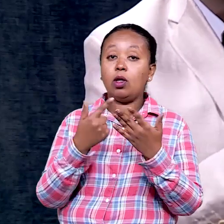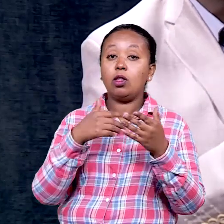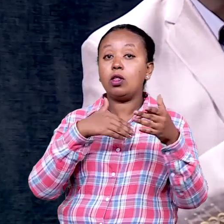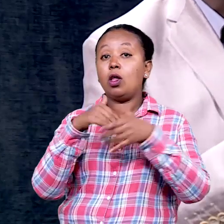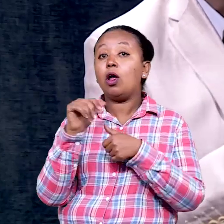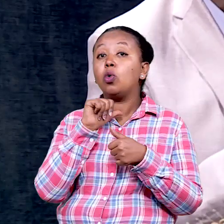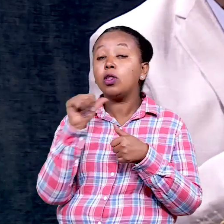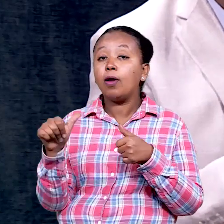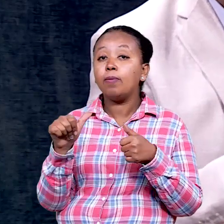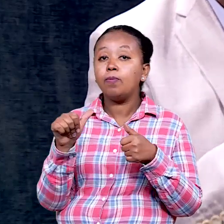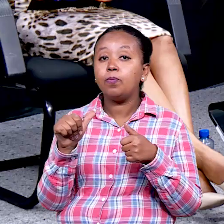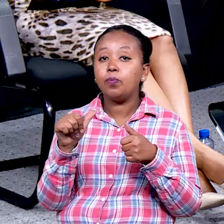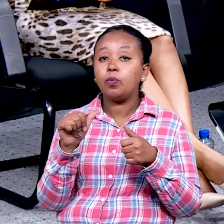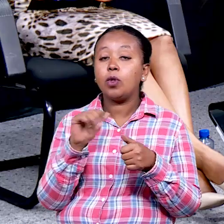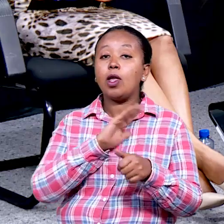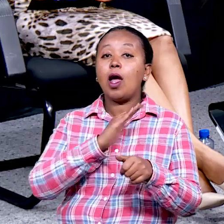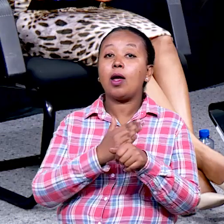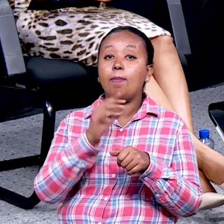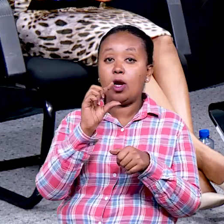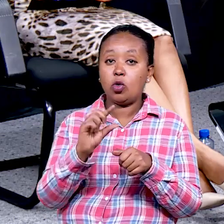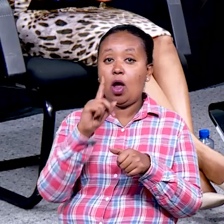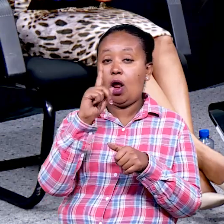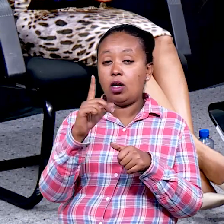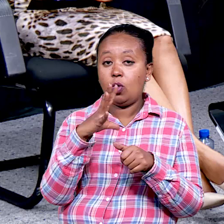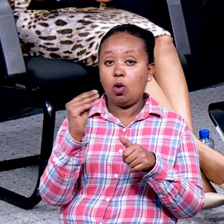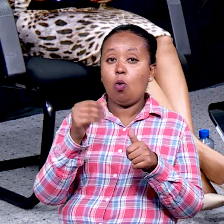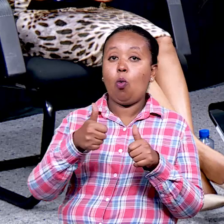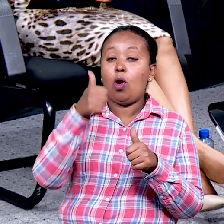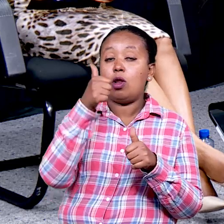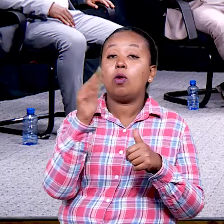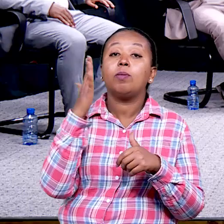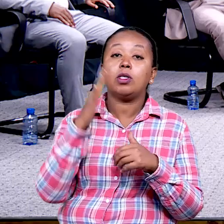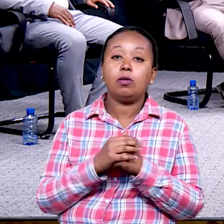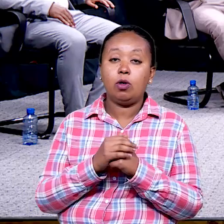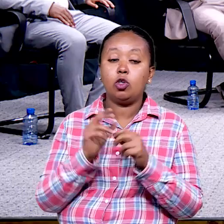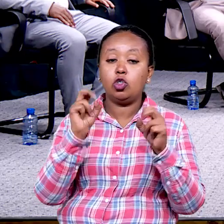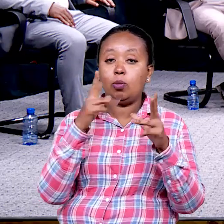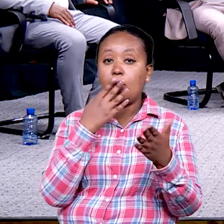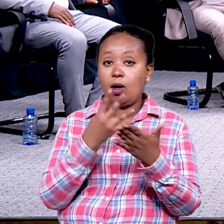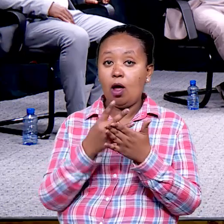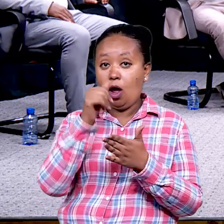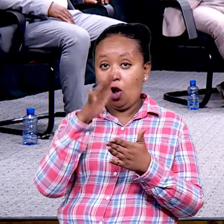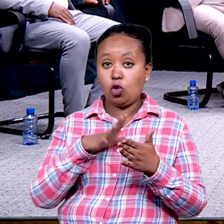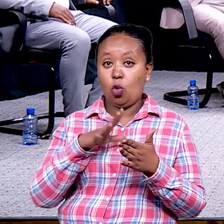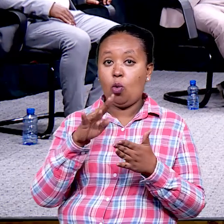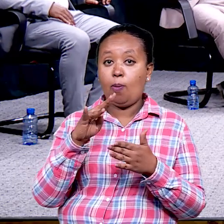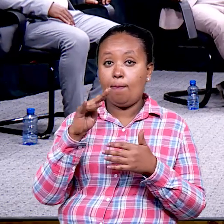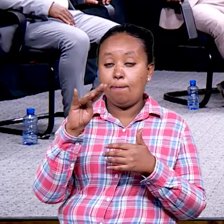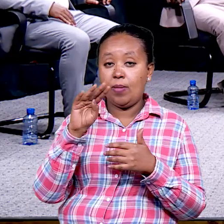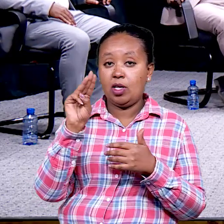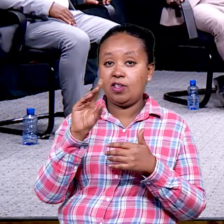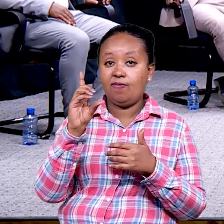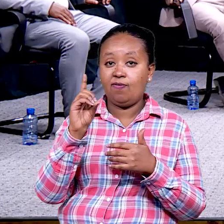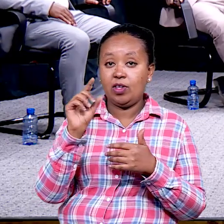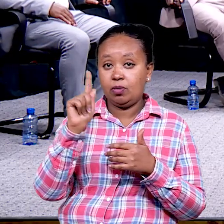ስቲል ከዛም ስላልወጣን ያቅም ማነሱ አንደኛውና ዋነኛው እንትኑ ይመስለኛል። መልካም አቶ መስፍን፣